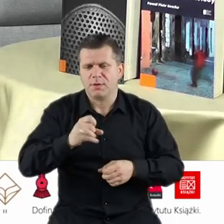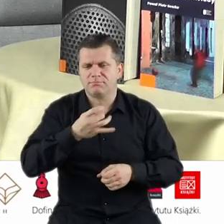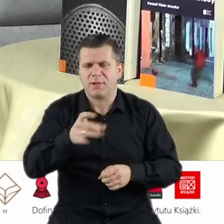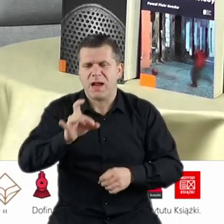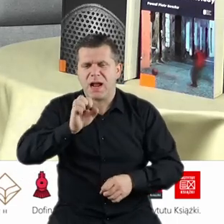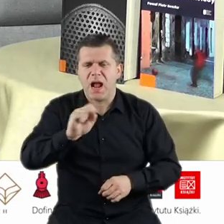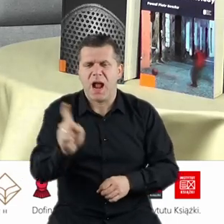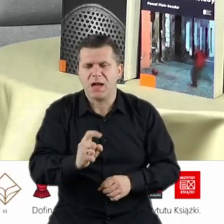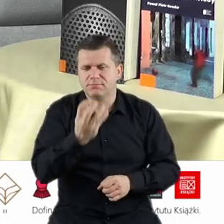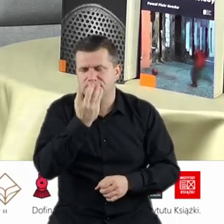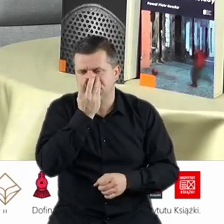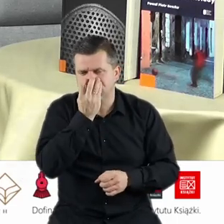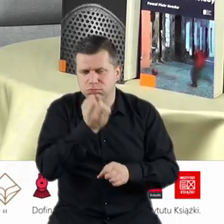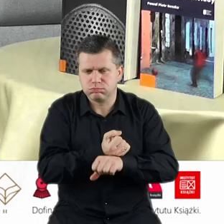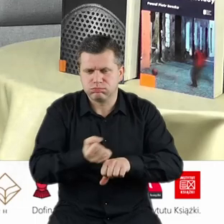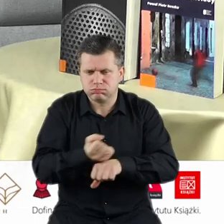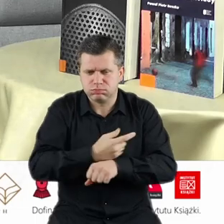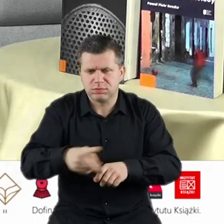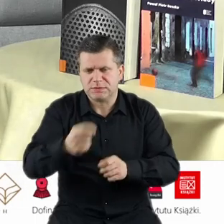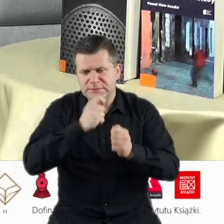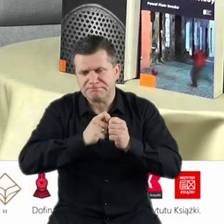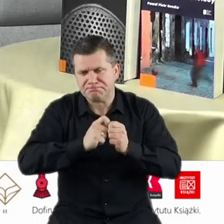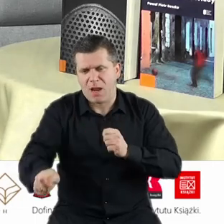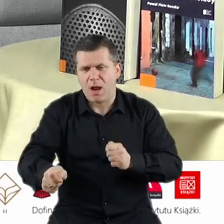zostało zagazowanych, spalonych,